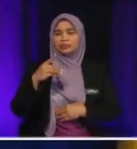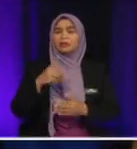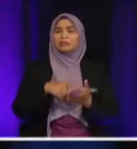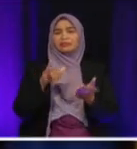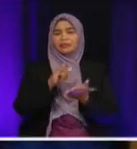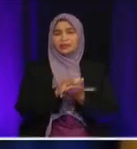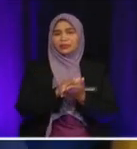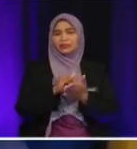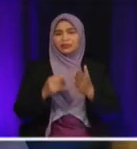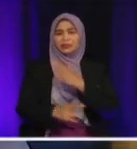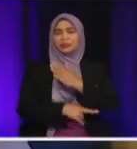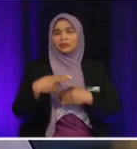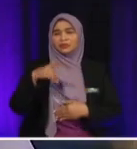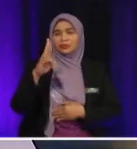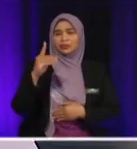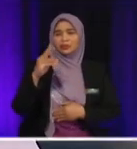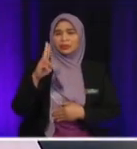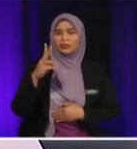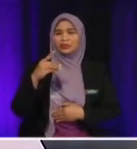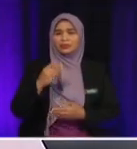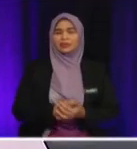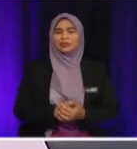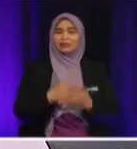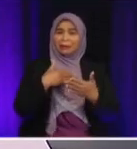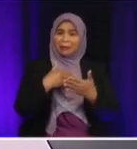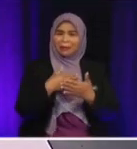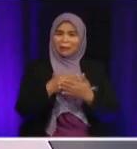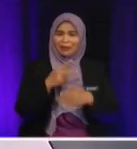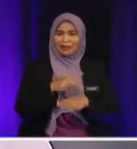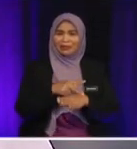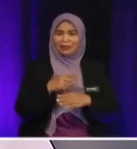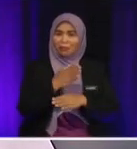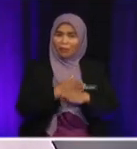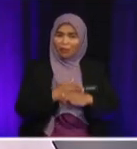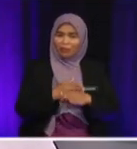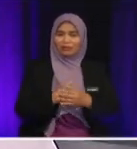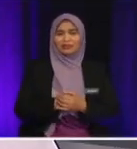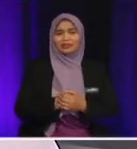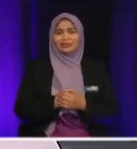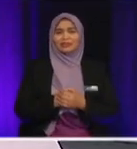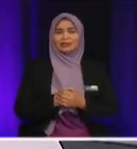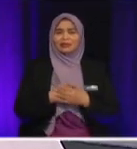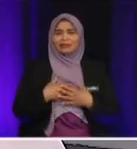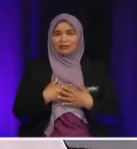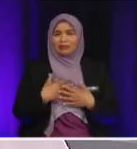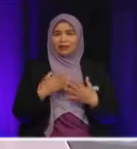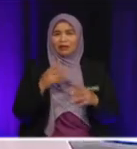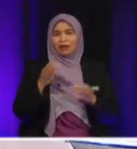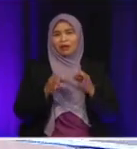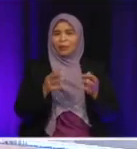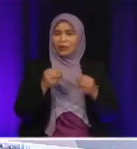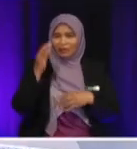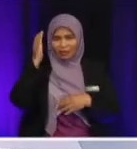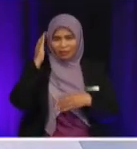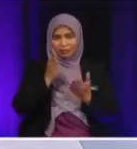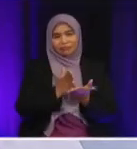itu hukum hudud? Sampai kena potong tangan kalau curi barang orang. Kalau nak tahu dengan lebih lanjut, teruskan